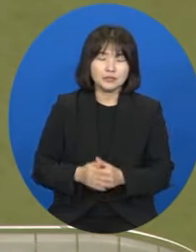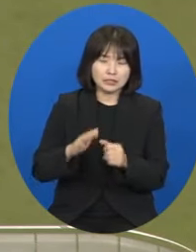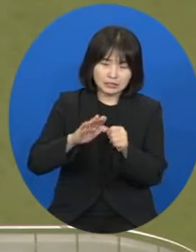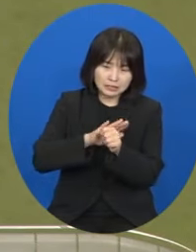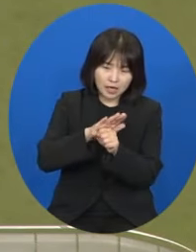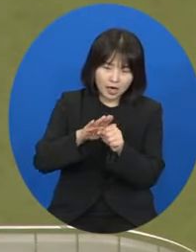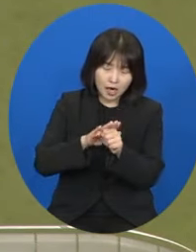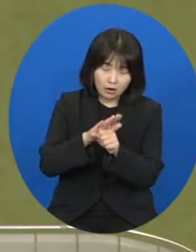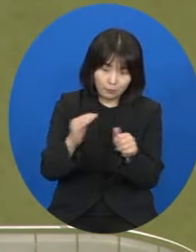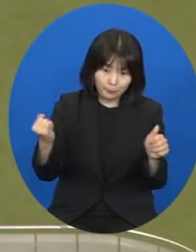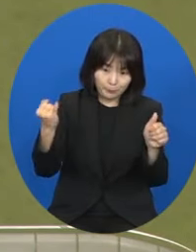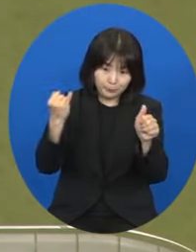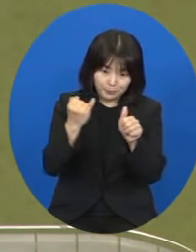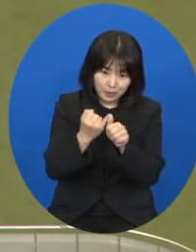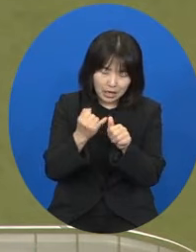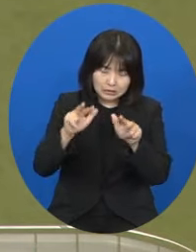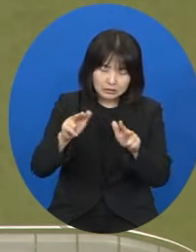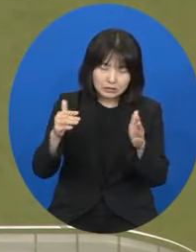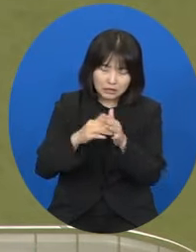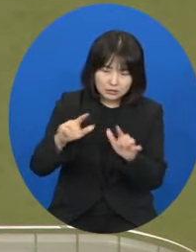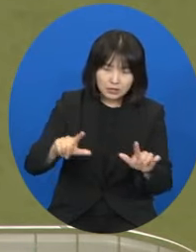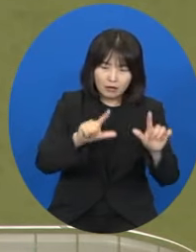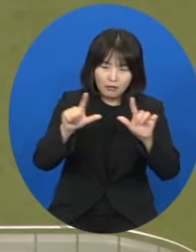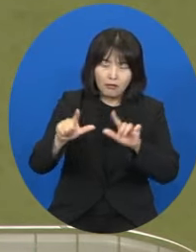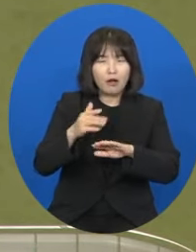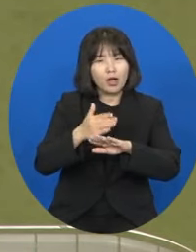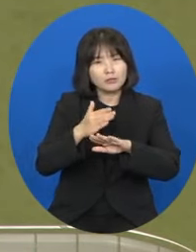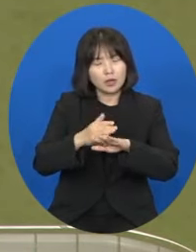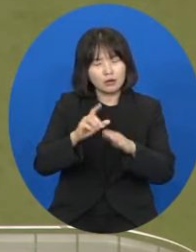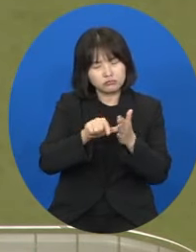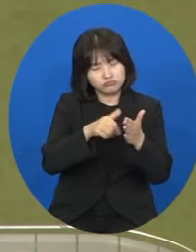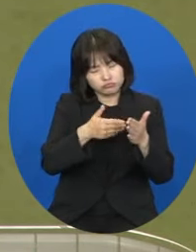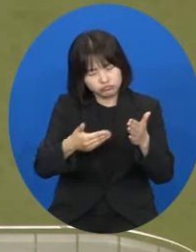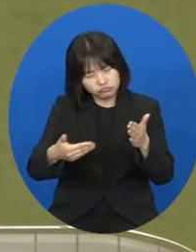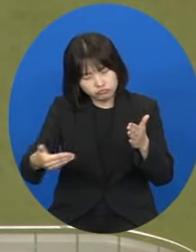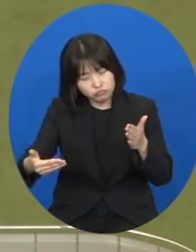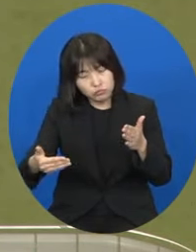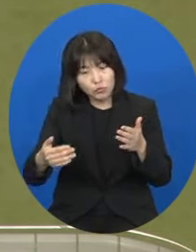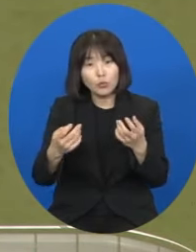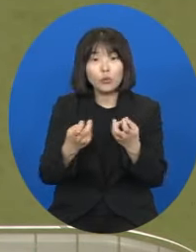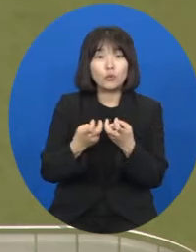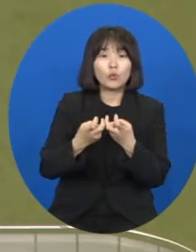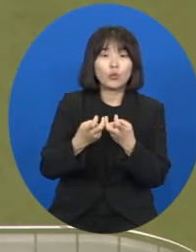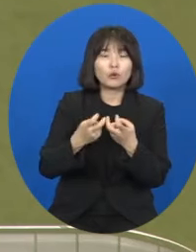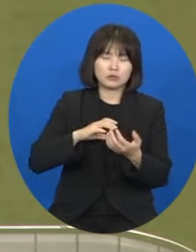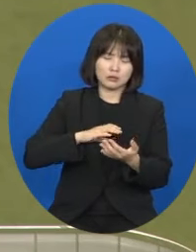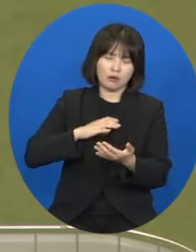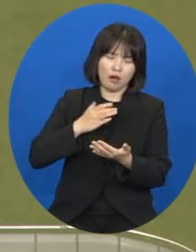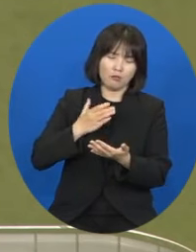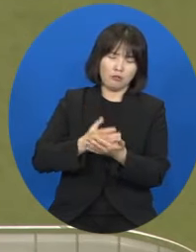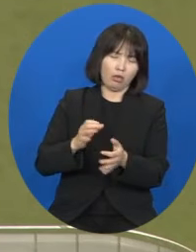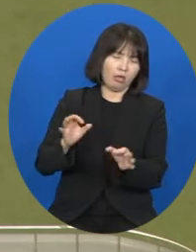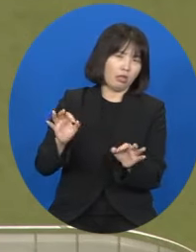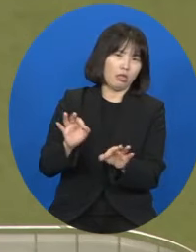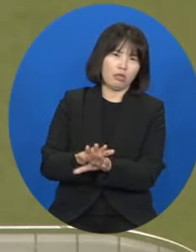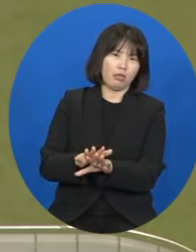해서 지금까지 살아온 것 참 감사한데 시간이 지나면 지날수록 어떻게 되죠? 그 감격이